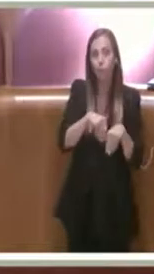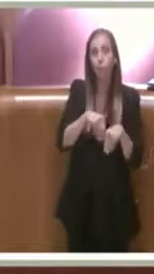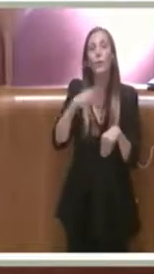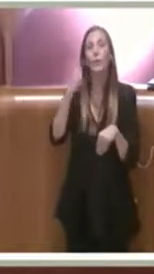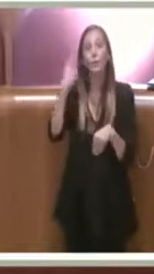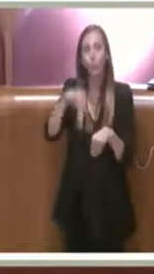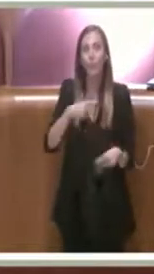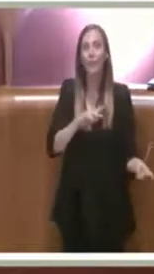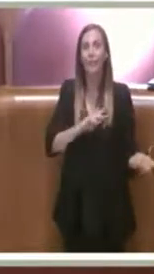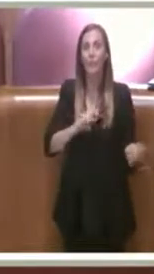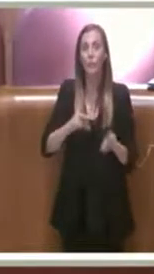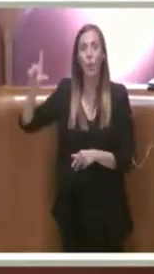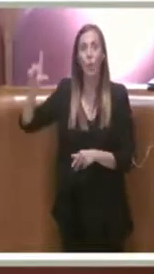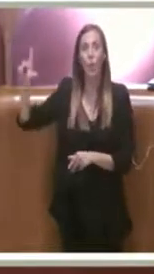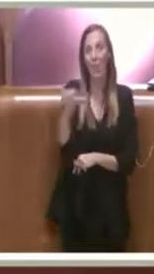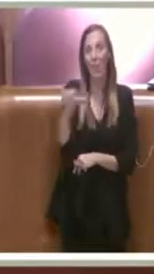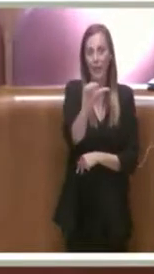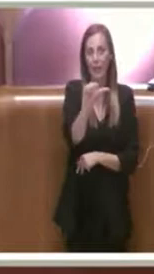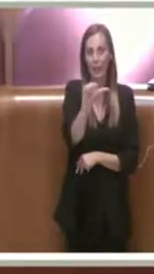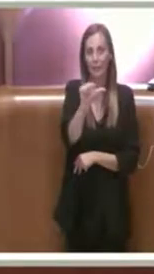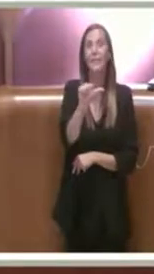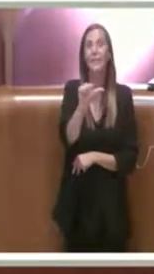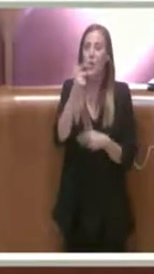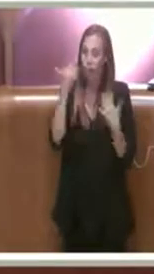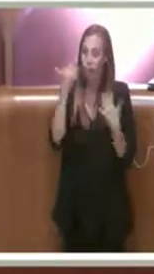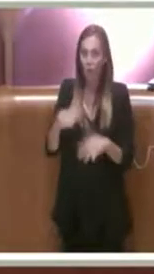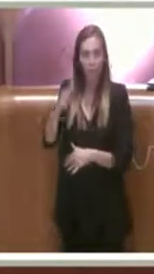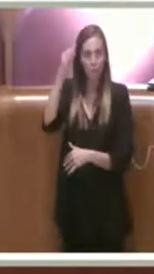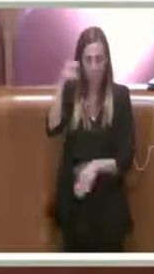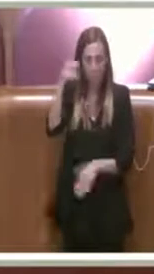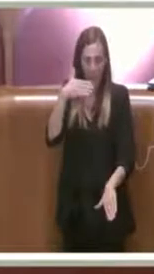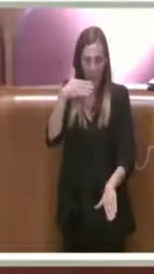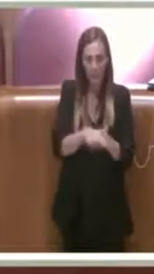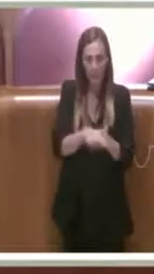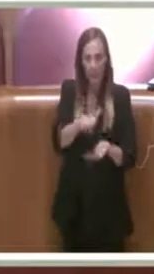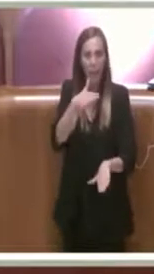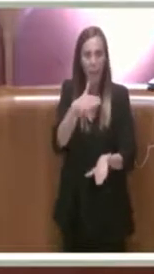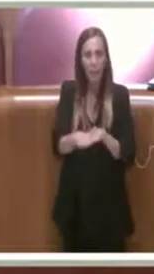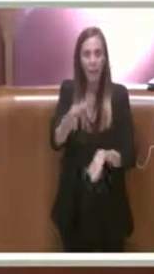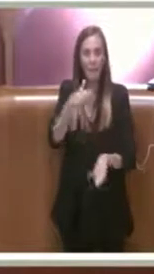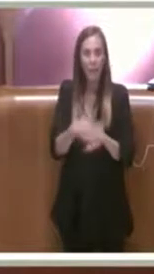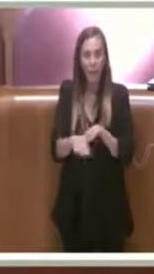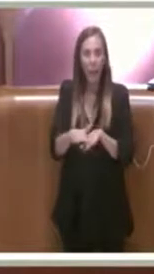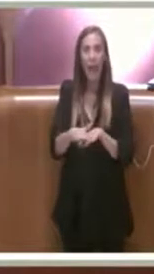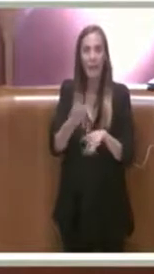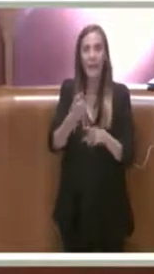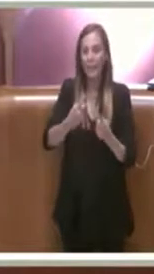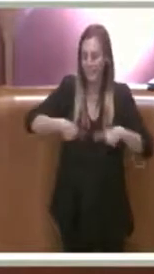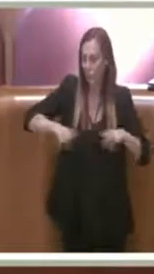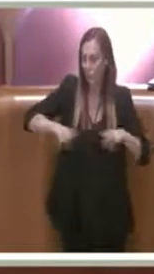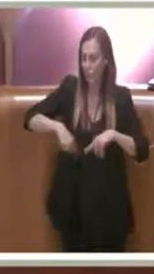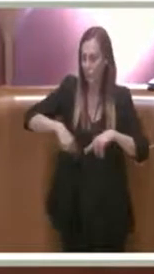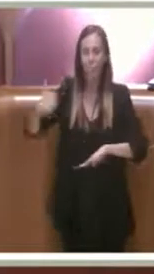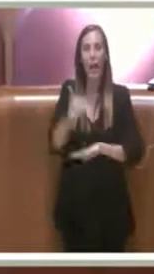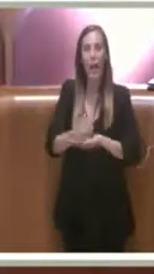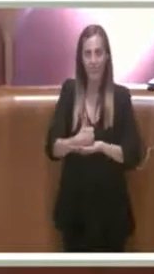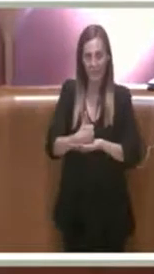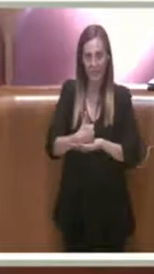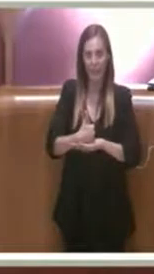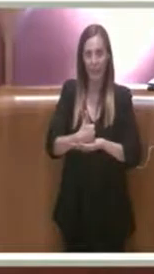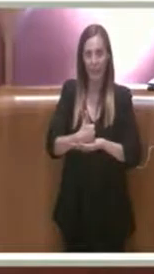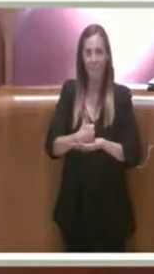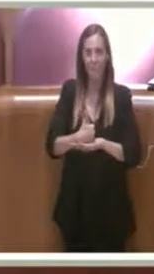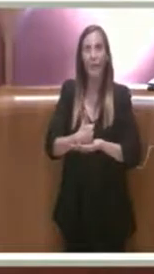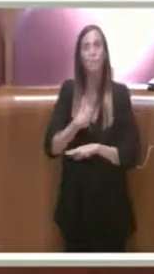la traduzione LIS, già pienamente ed efficacemente sperimentata nel corso delle sedute di Assemblea Capitolina.